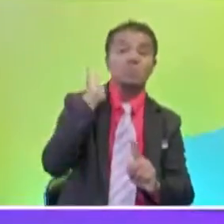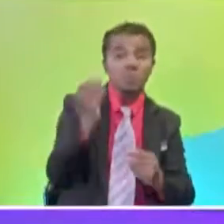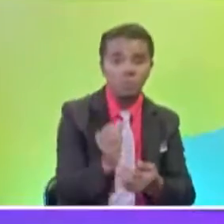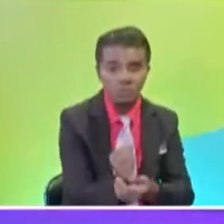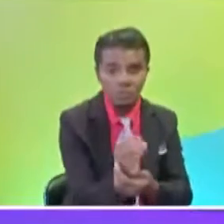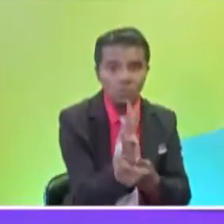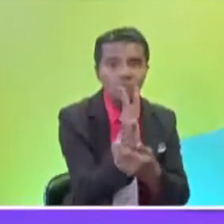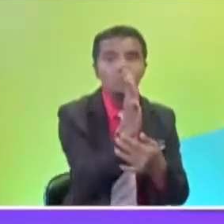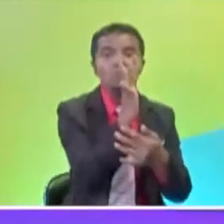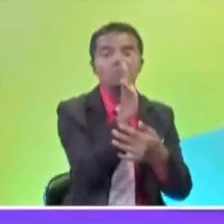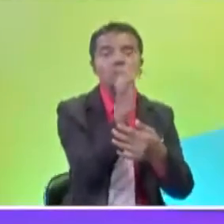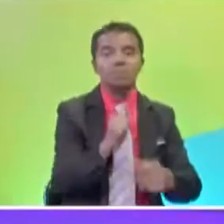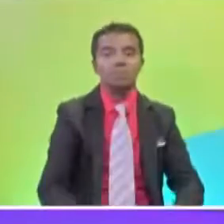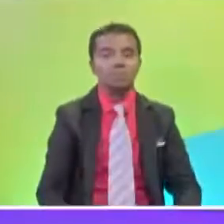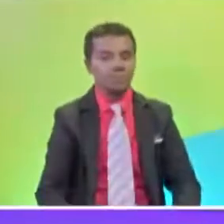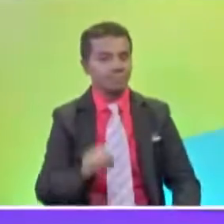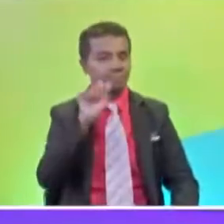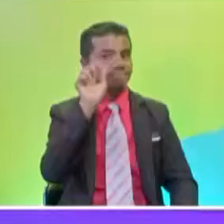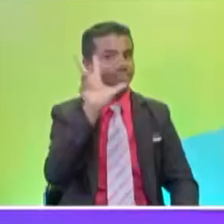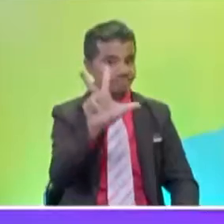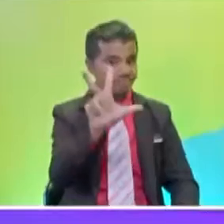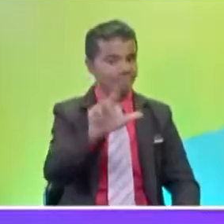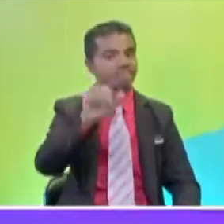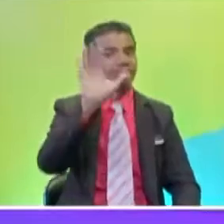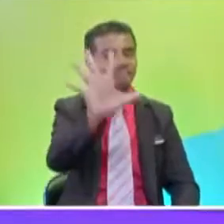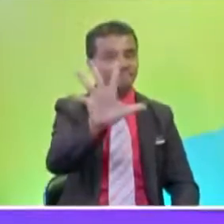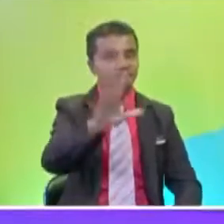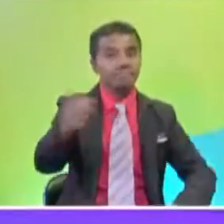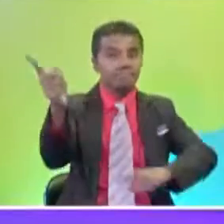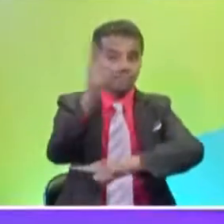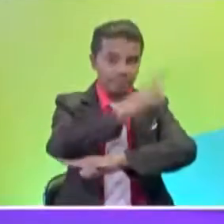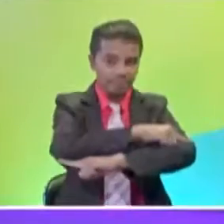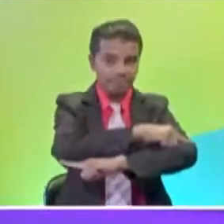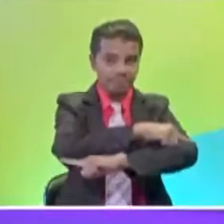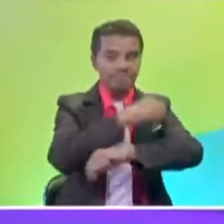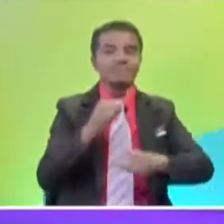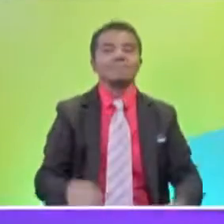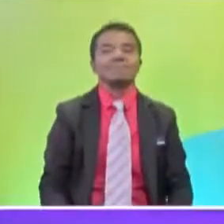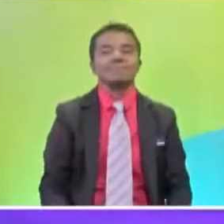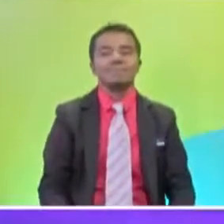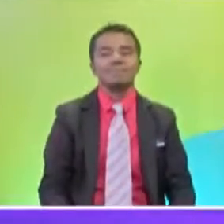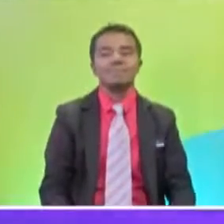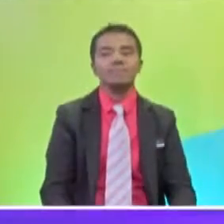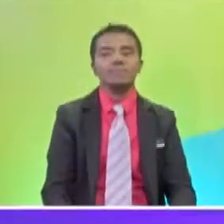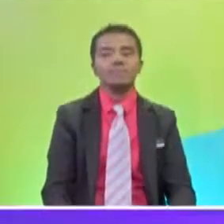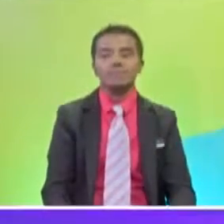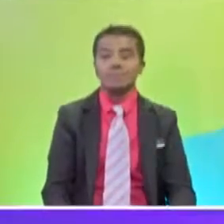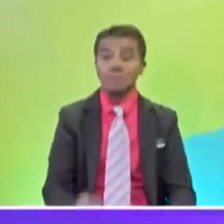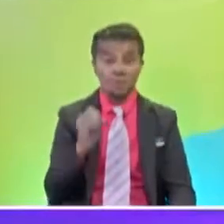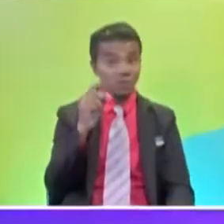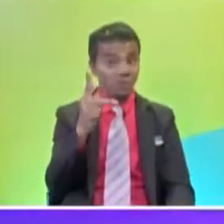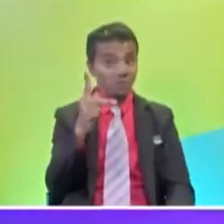tumbuh di antara 3 ke 5 hari. 3 ke 5 hari. Okey, seterusnya kita ada